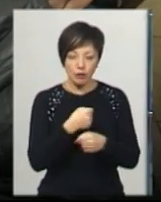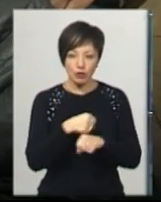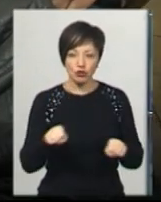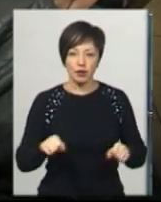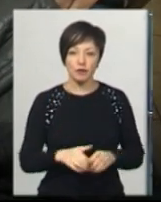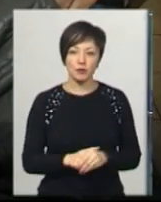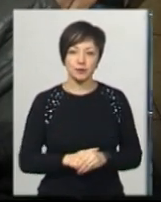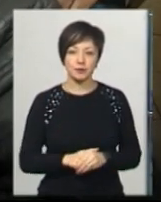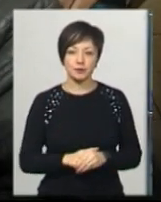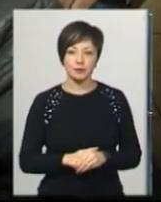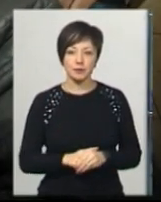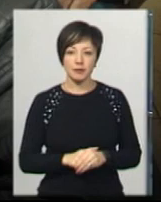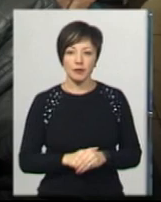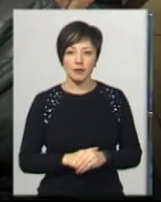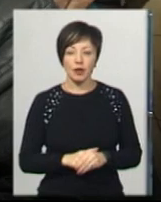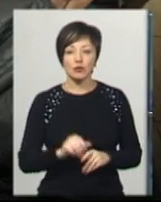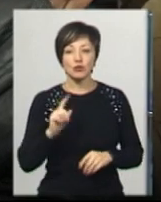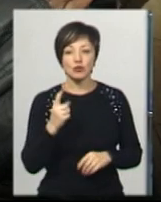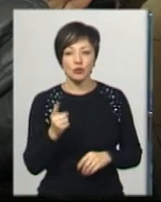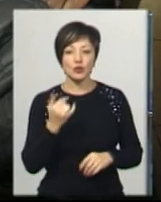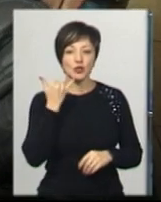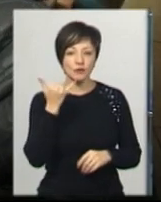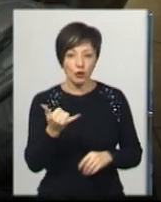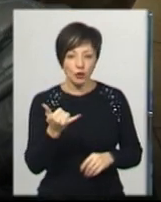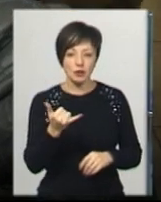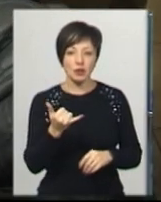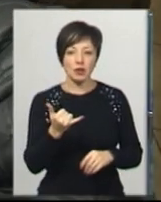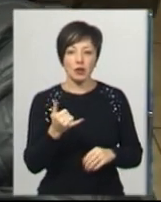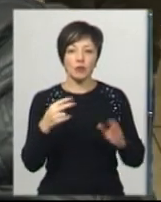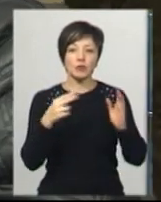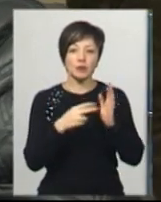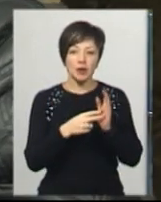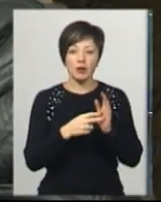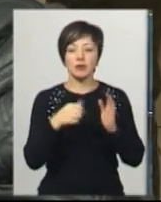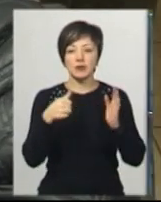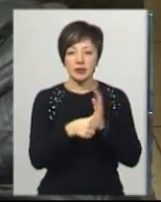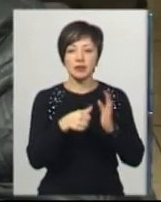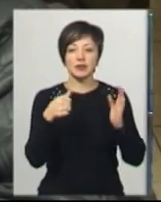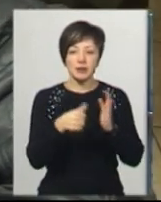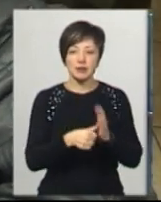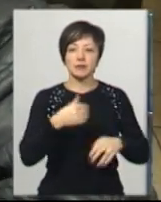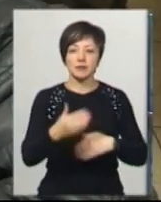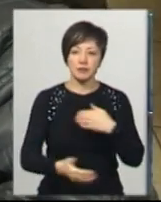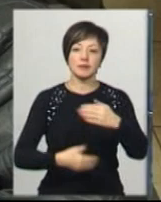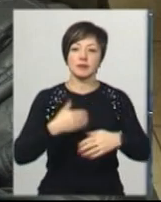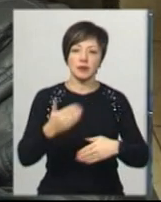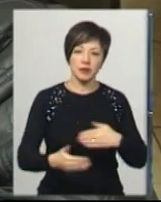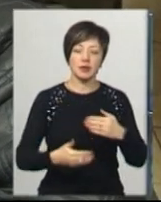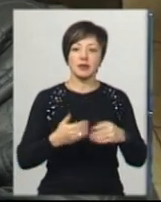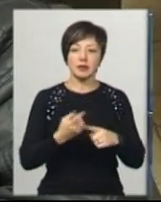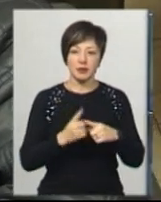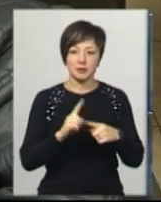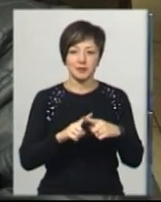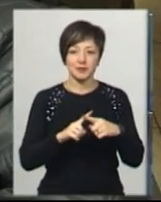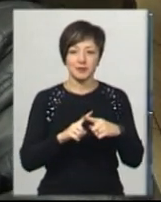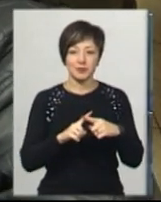неможливо. Чому? Тому що дзвониш, і мене включають, послухайте на українській мові, на російській, наша на німецькій,